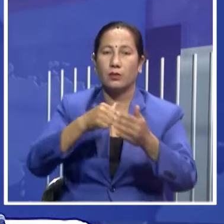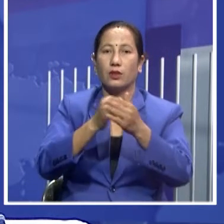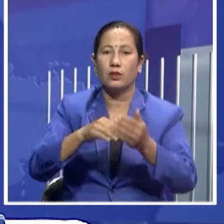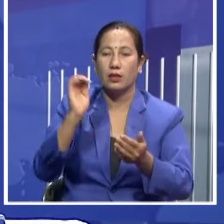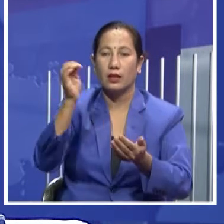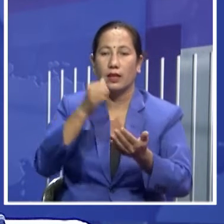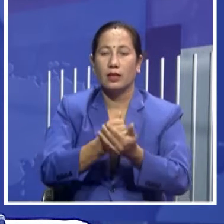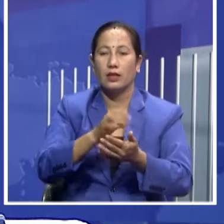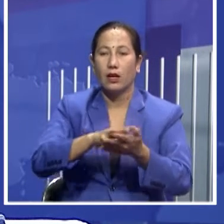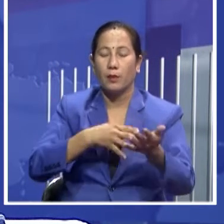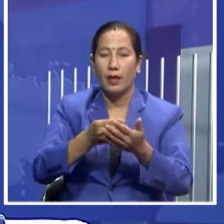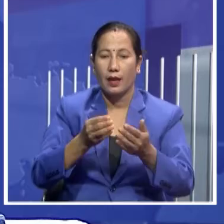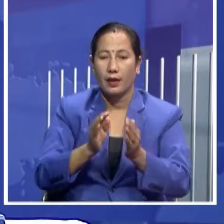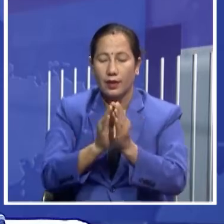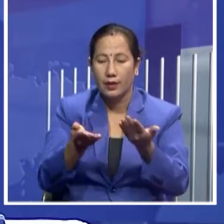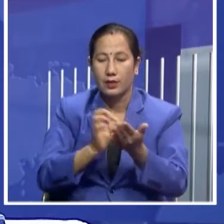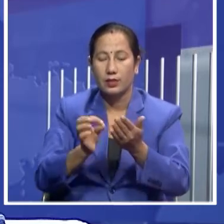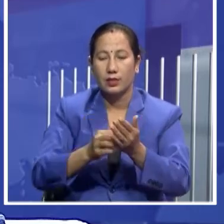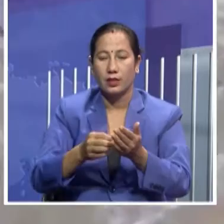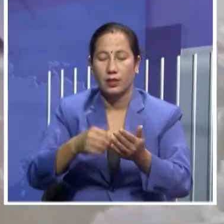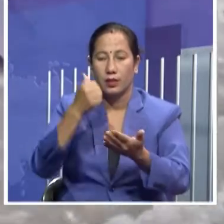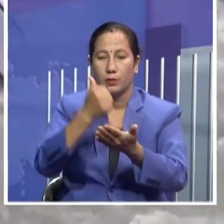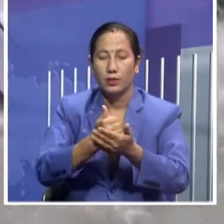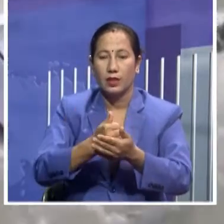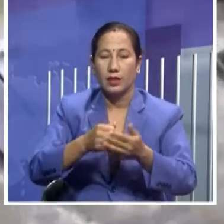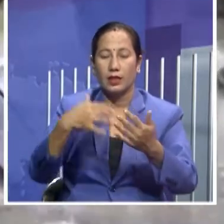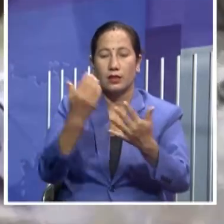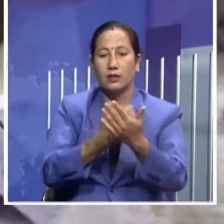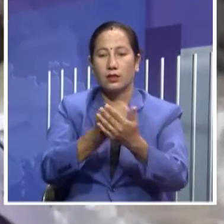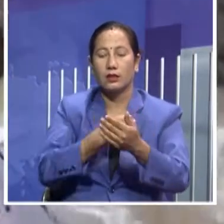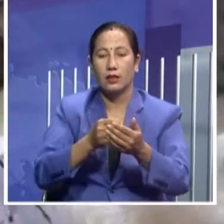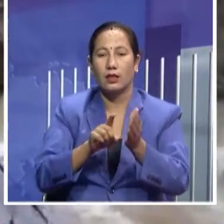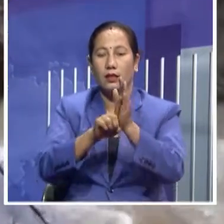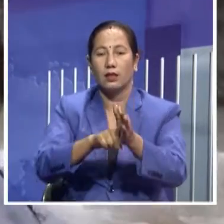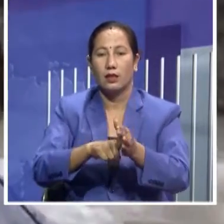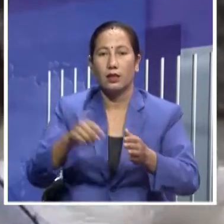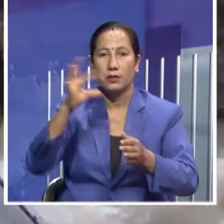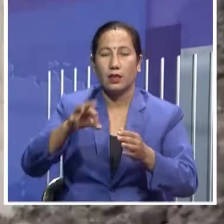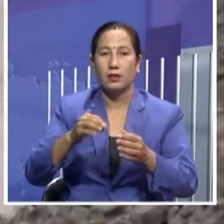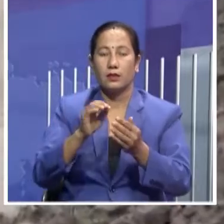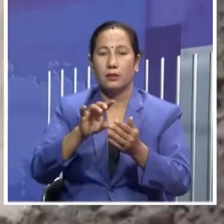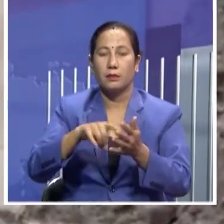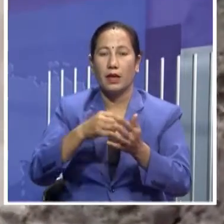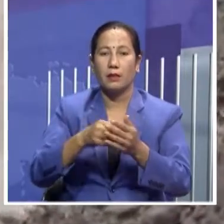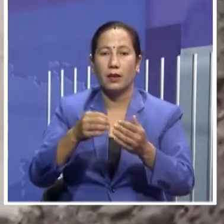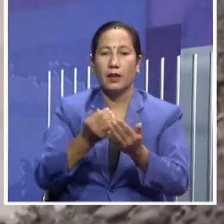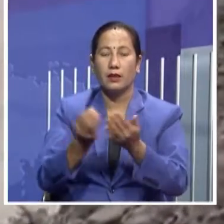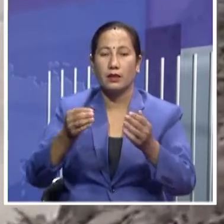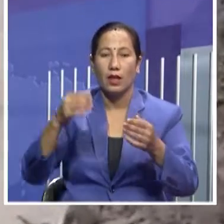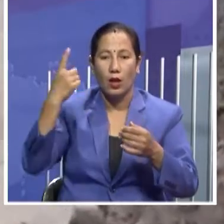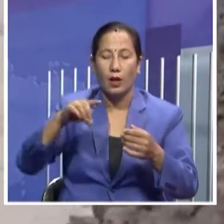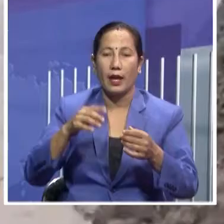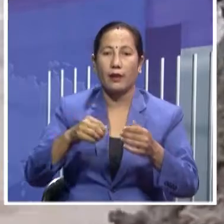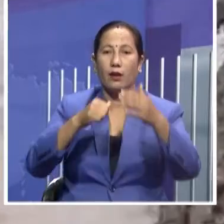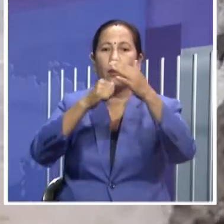नागरिकताका अनुसूची, अभिलेख रजिस्टर, मुद्दाका मिसिल, सङ्घ संस्था दर्ता लगायतका प्रशासन फाँटमा महत्त्वपूर्ण कागजात नष्ट भएको